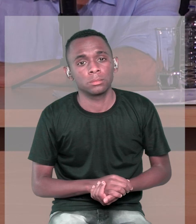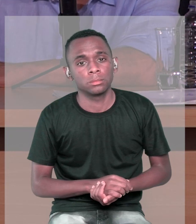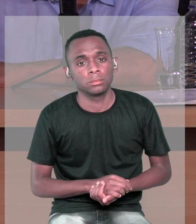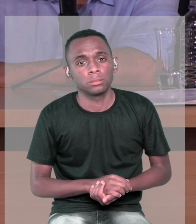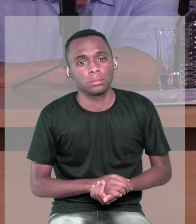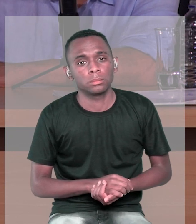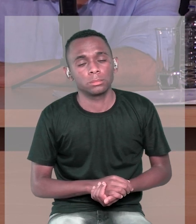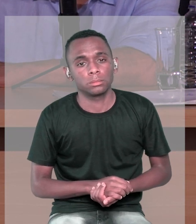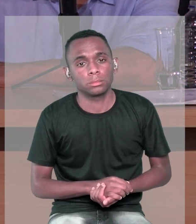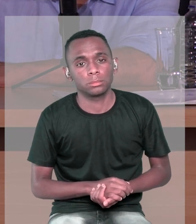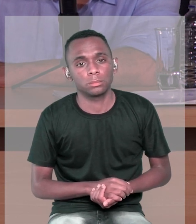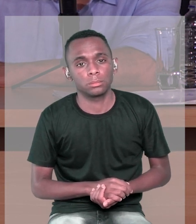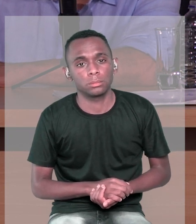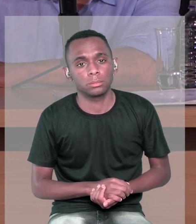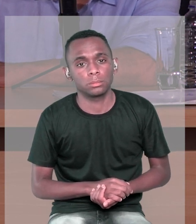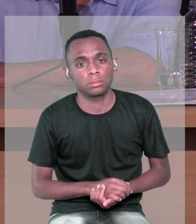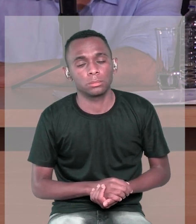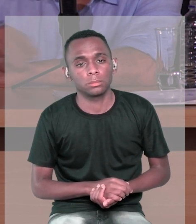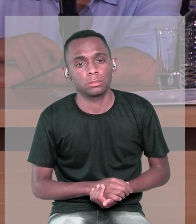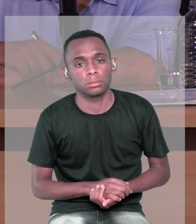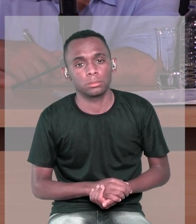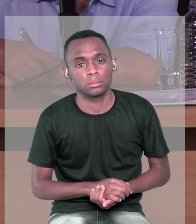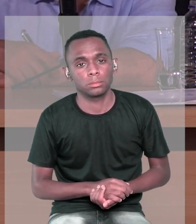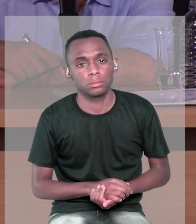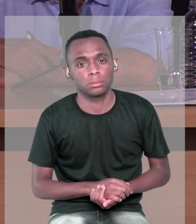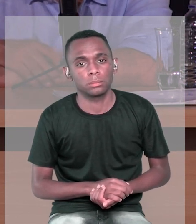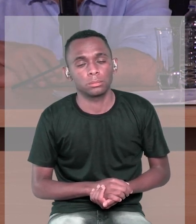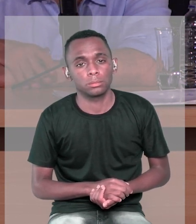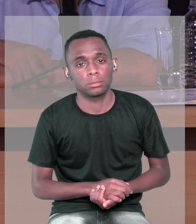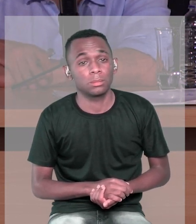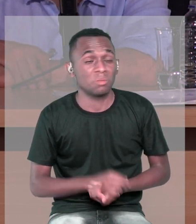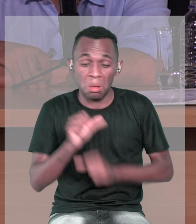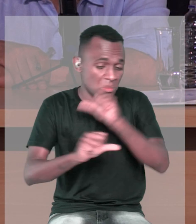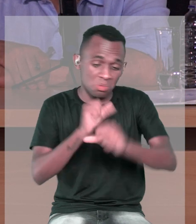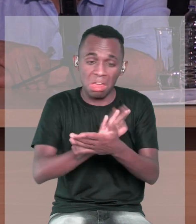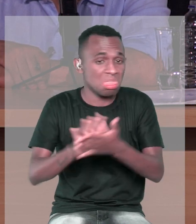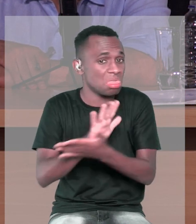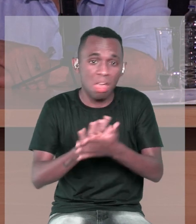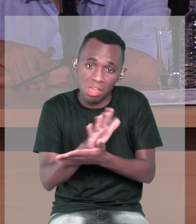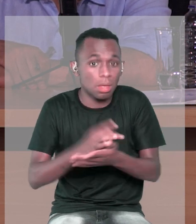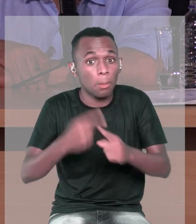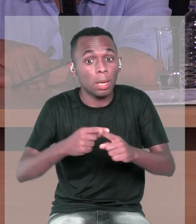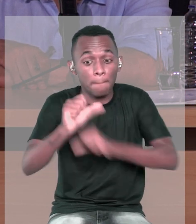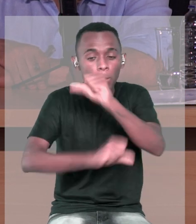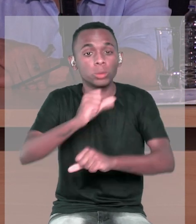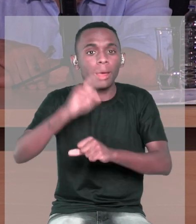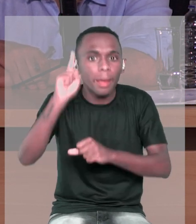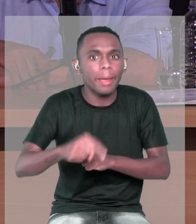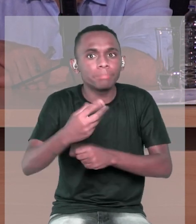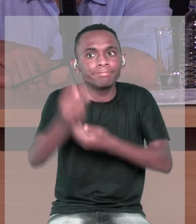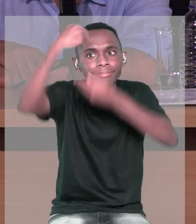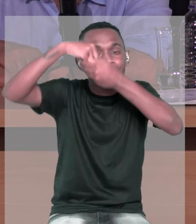Les dynamiques dans la tête, ce sont les manières de voir le monde. E não vai mudar nada isso. O que tem que ser mudado é a dinâmica